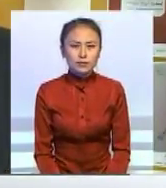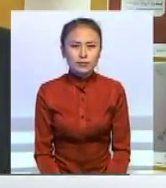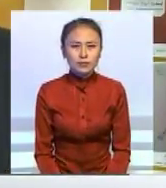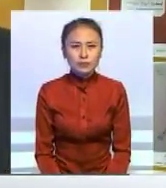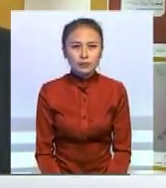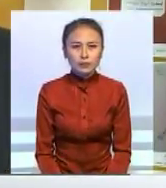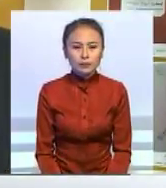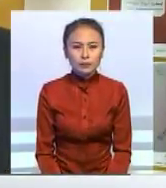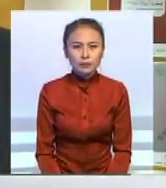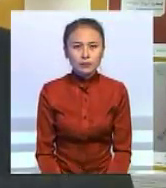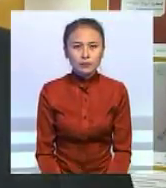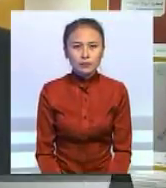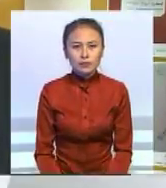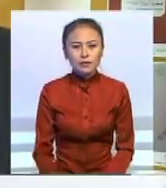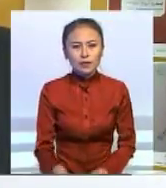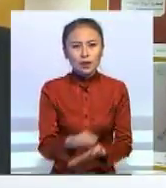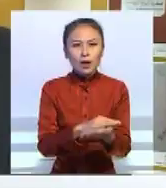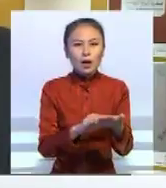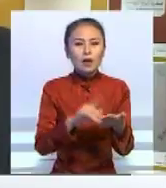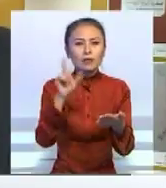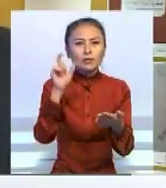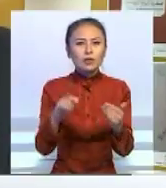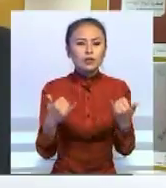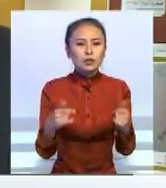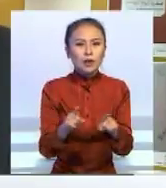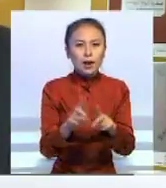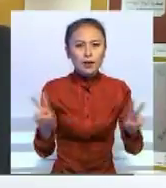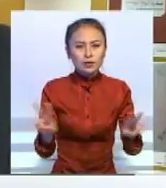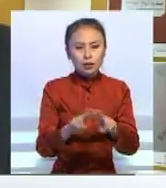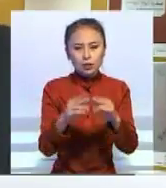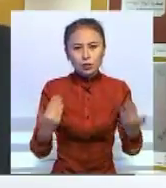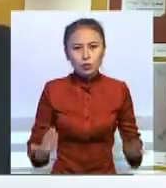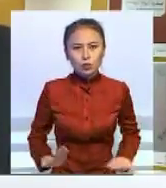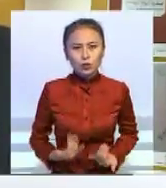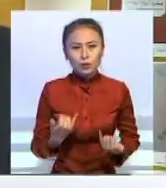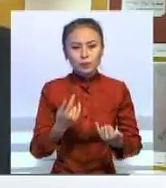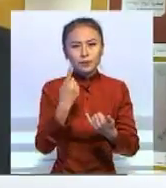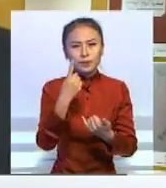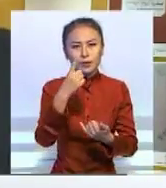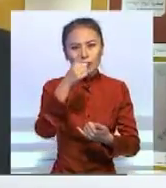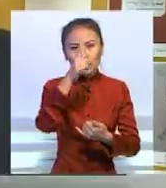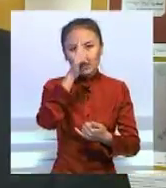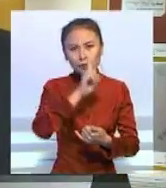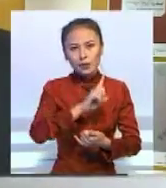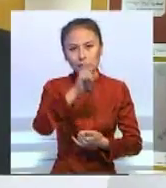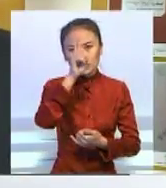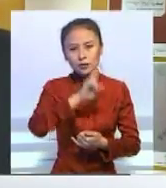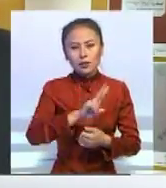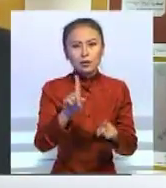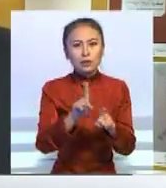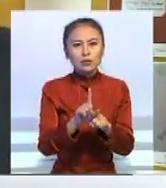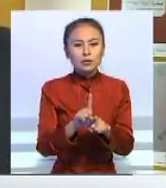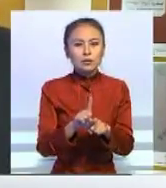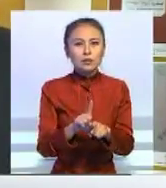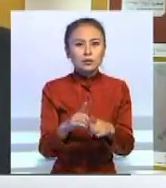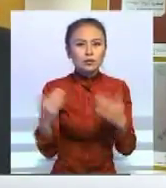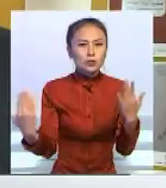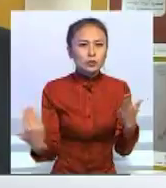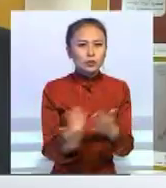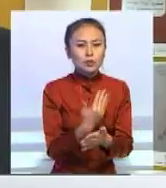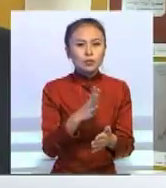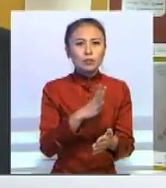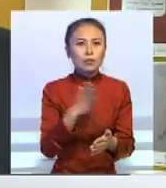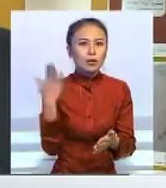Авторы Төлеуғазы Байғалиев деген семейлік азамат қазір Астанада тұрады. Сол 1,5-2 айдың ішінде жаңа балауыз мүсіндерді біздің